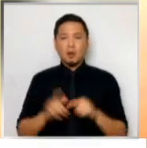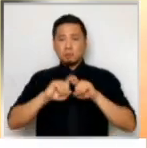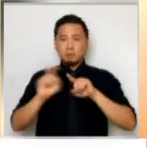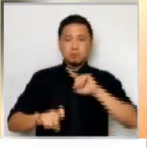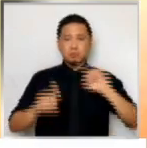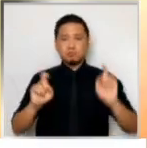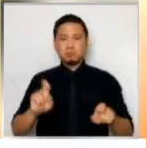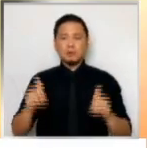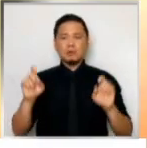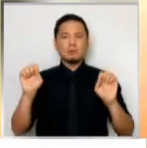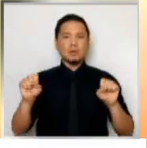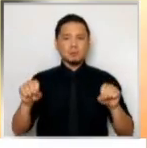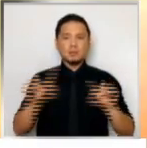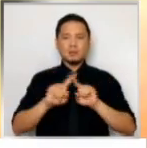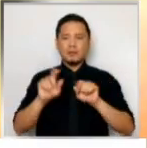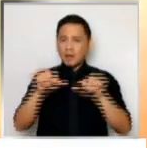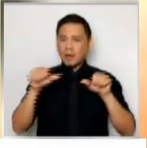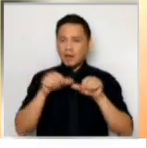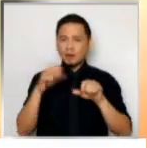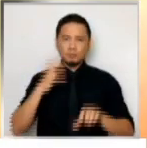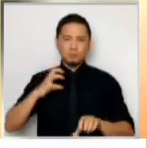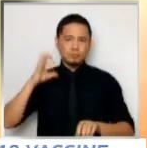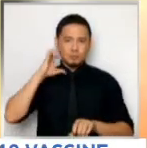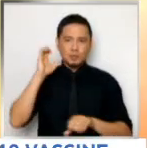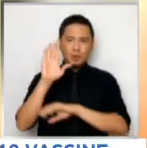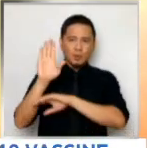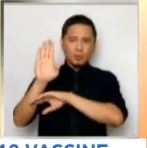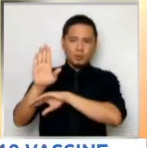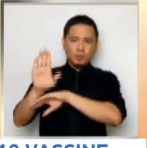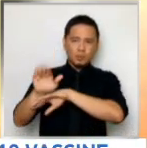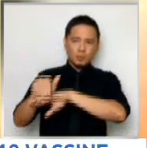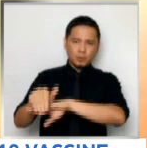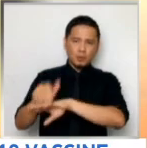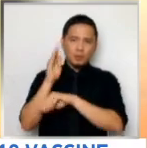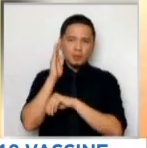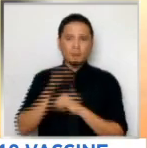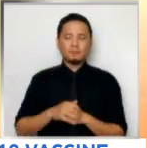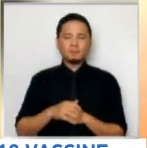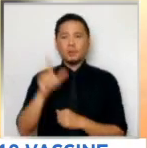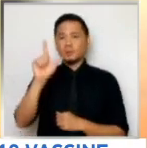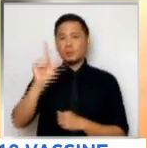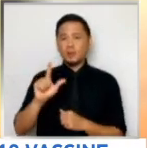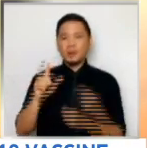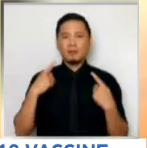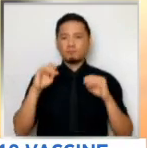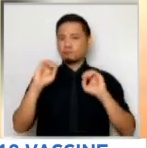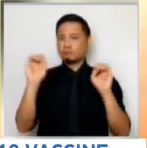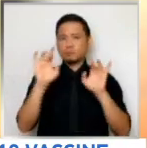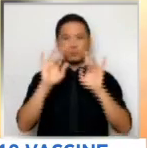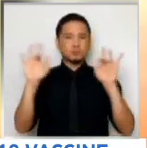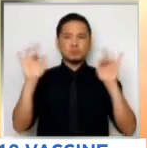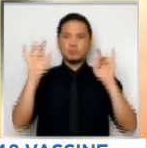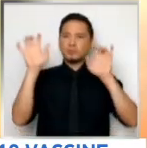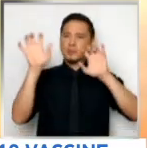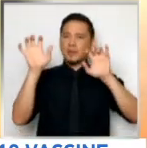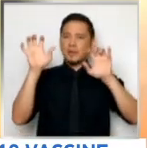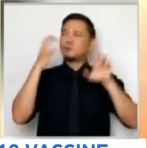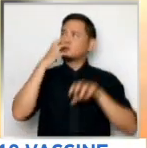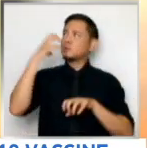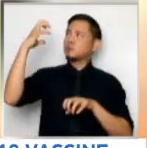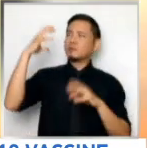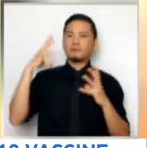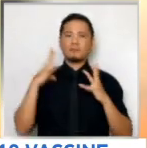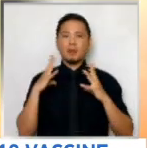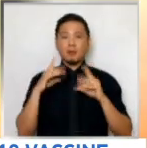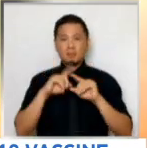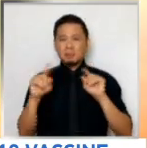Mindanao mula po ngayong hapon hanggang mamayang gabi. Sa Luzon, halos walang ulan sa malaking bahagi maliban po sa mga isolated rain showers